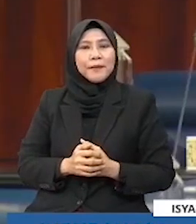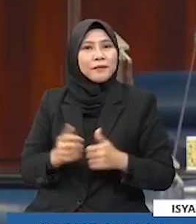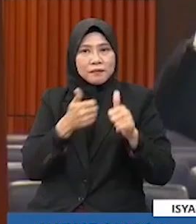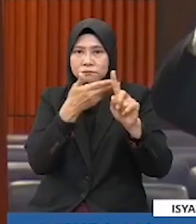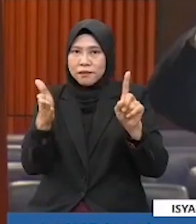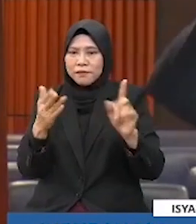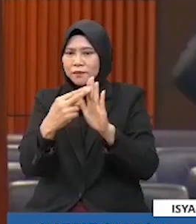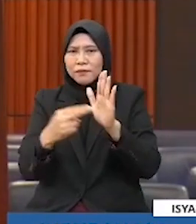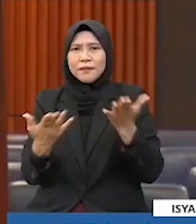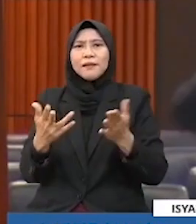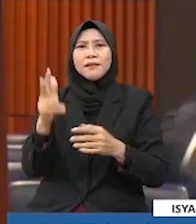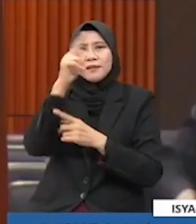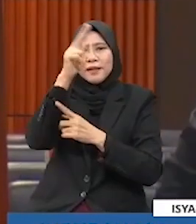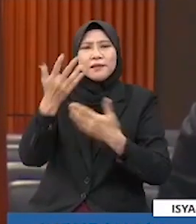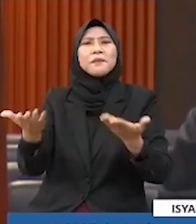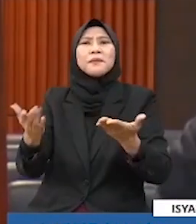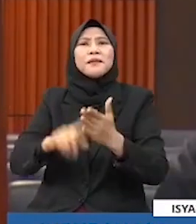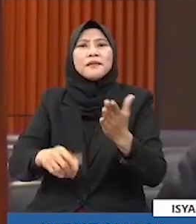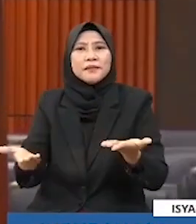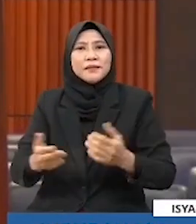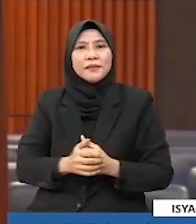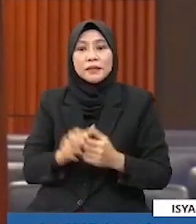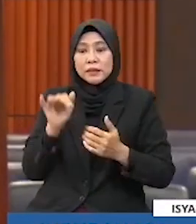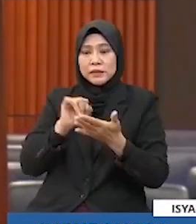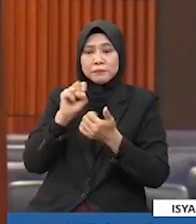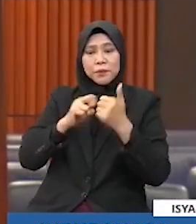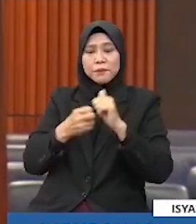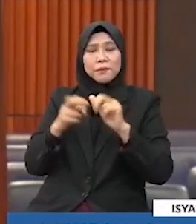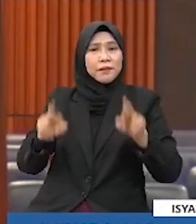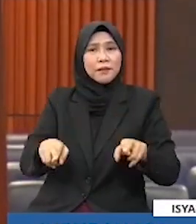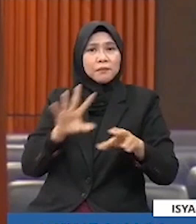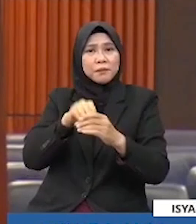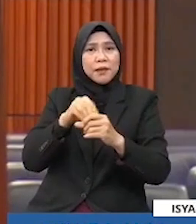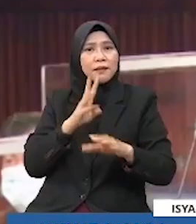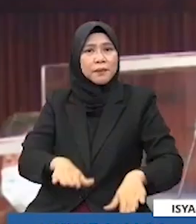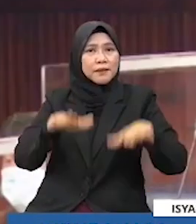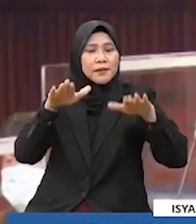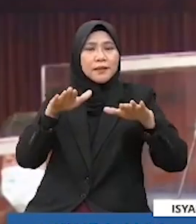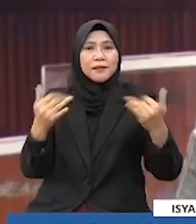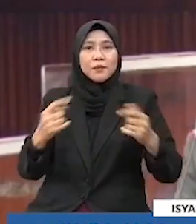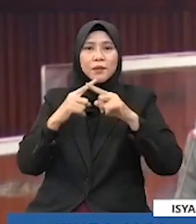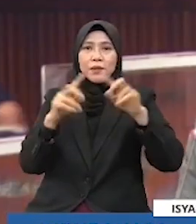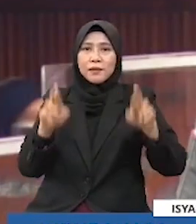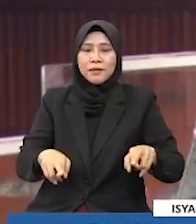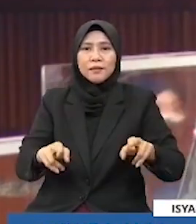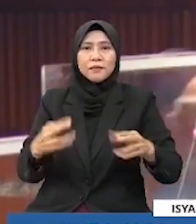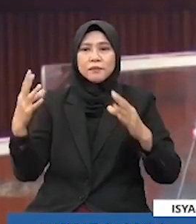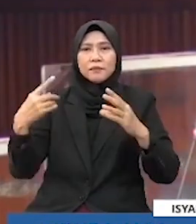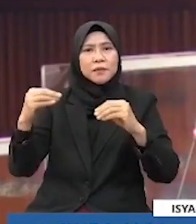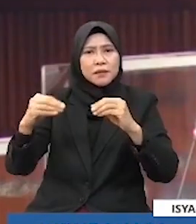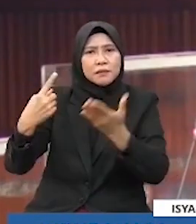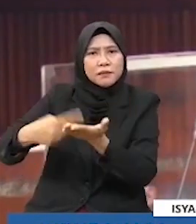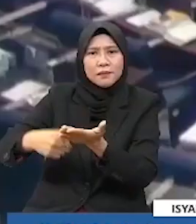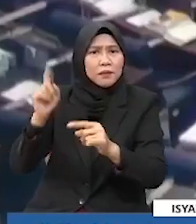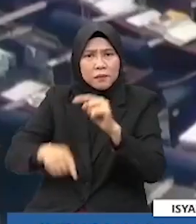babaturan nih Spike ini isu rakyat merupakan banjir Rio rakyat bersidang jika kita tak